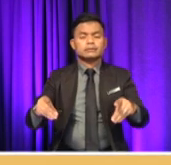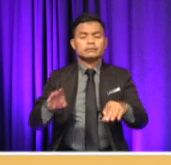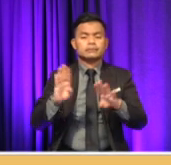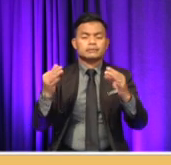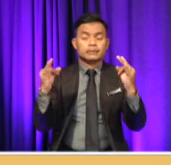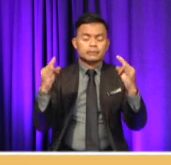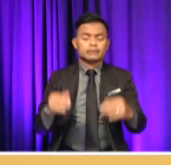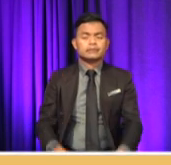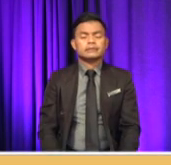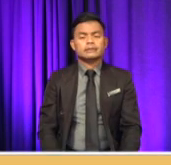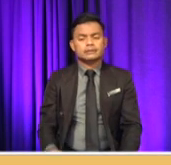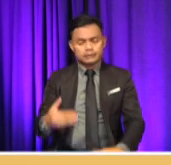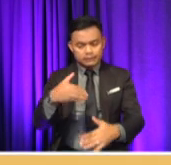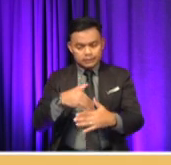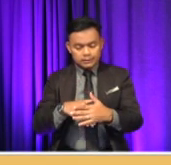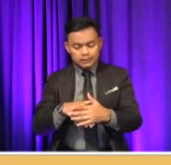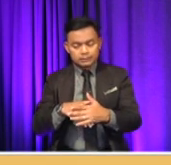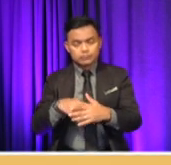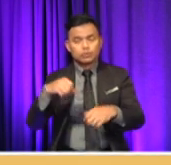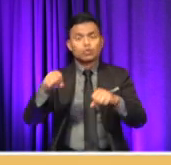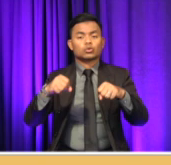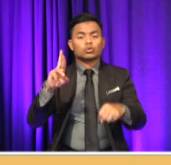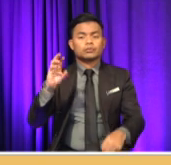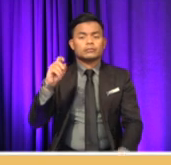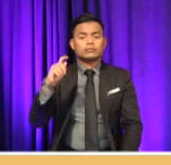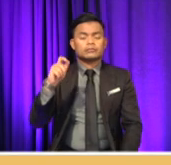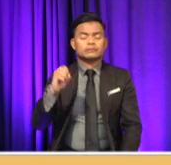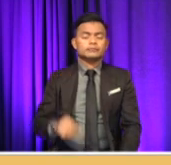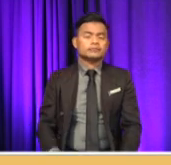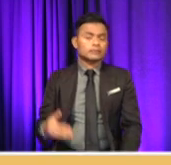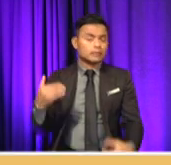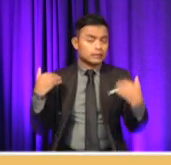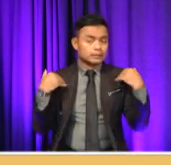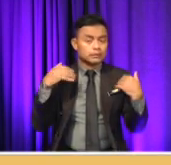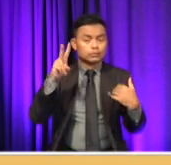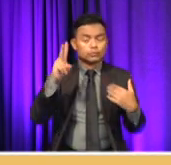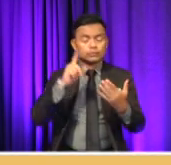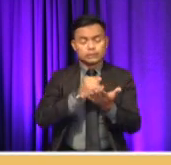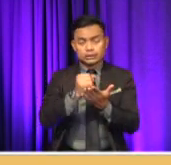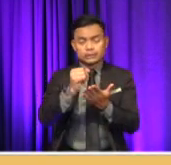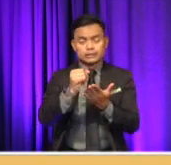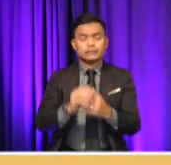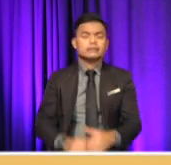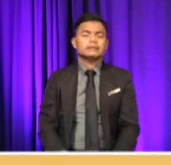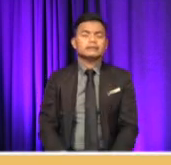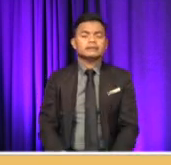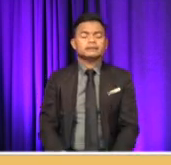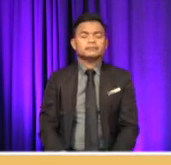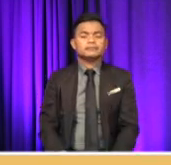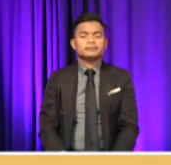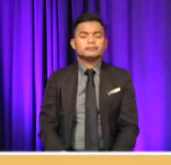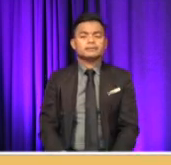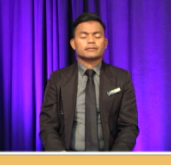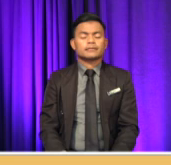stater bagian dalam dia Roto oke Ada dua jenis mutu yang pertama adalah moto arus terus dan lagi satu adalah